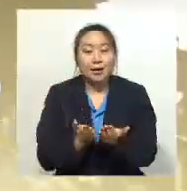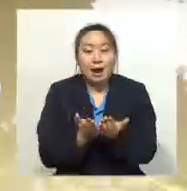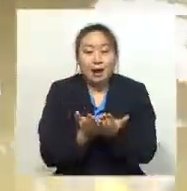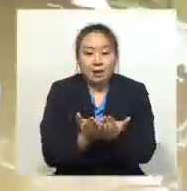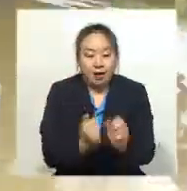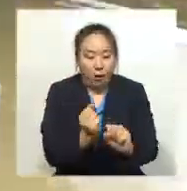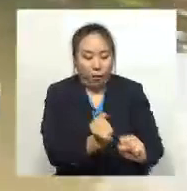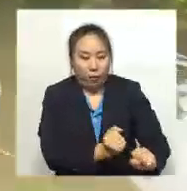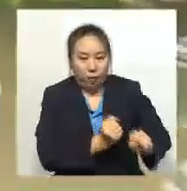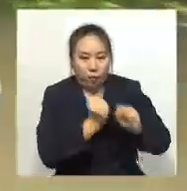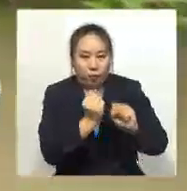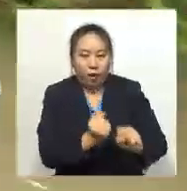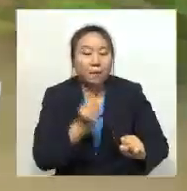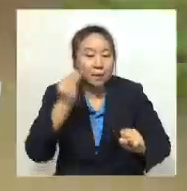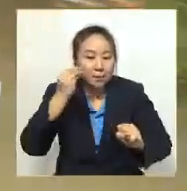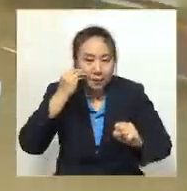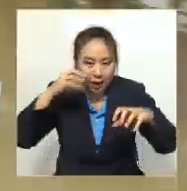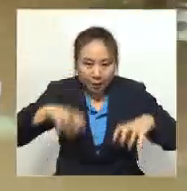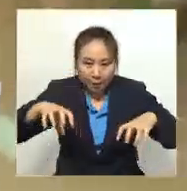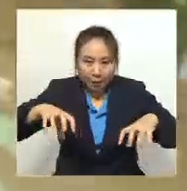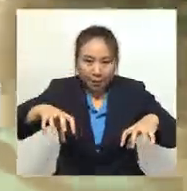ะก็จะเป็นหมู่บ้านทั้งหมดประมาณ